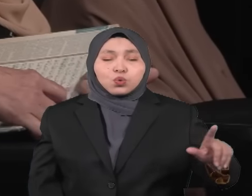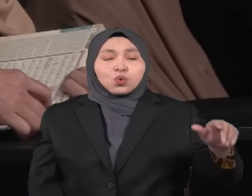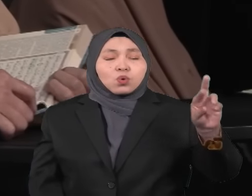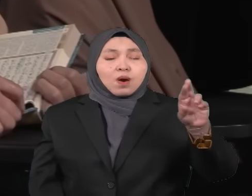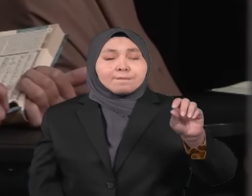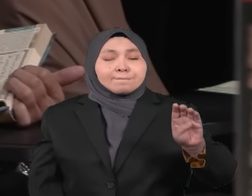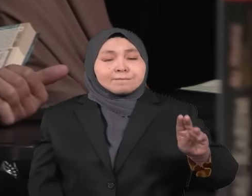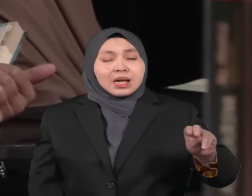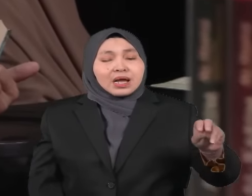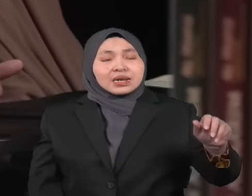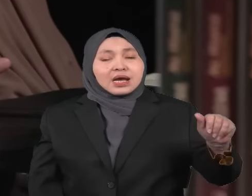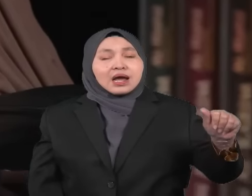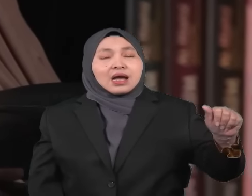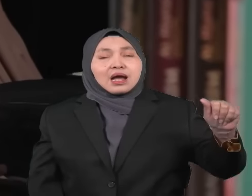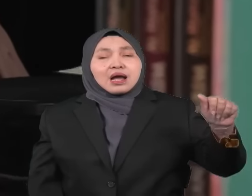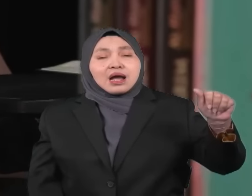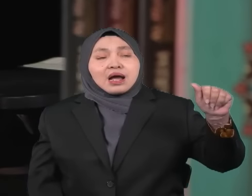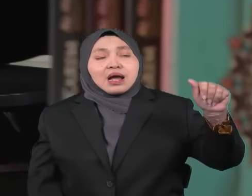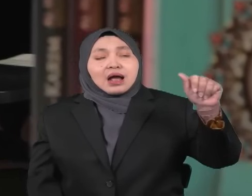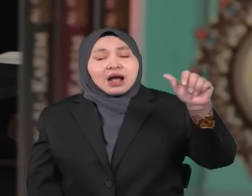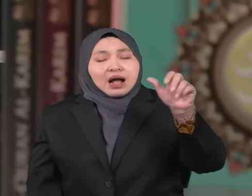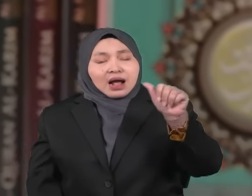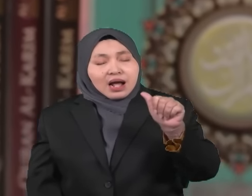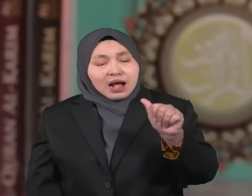yaqulu rabbana.